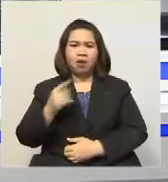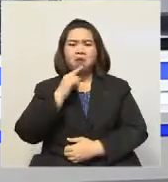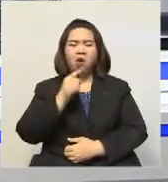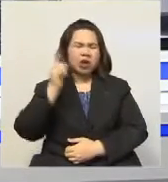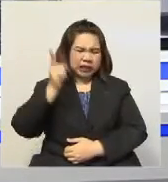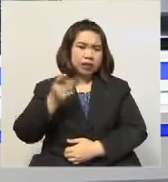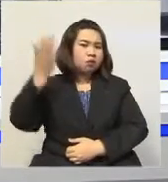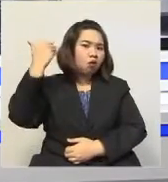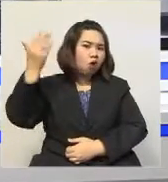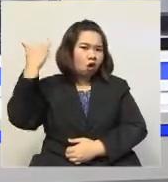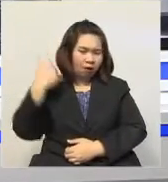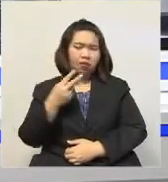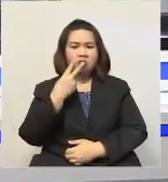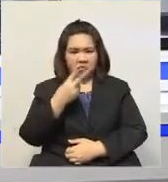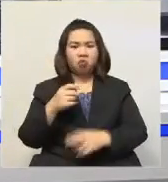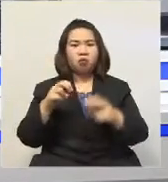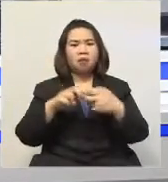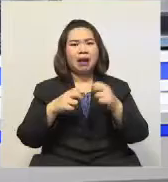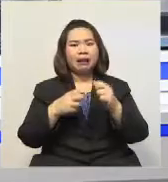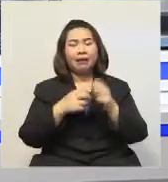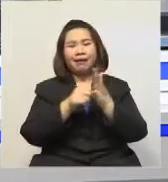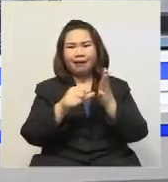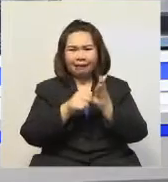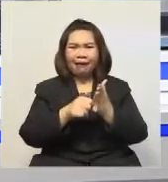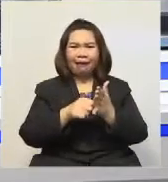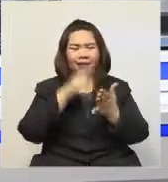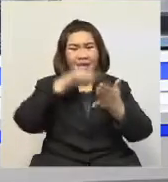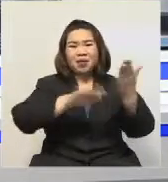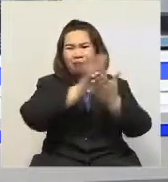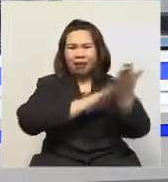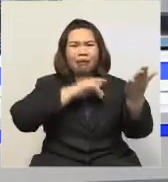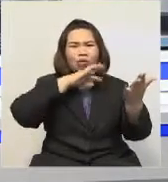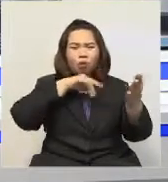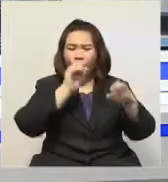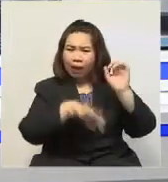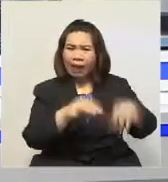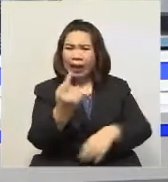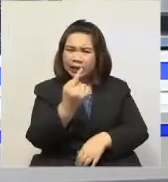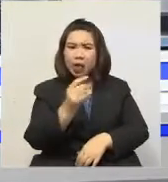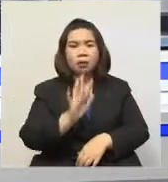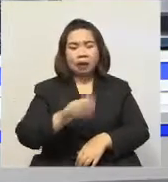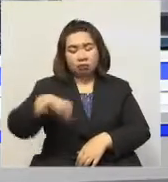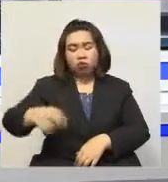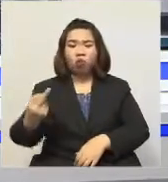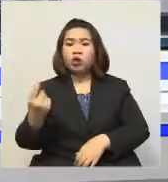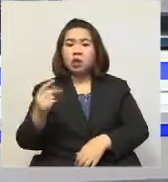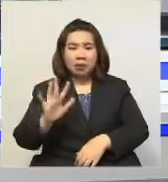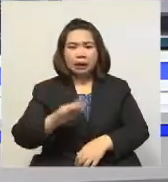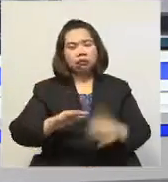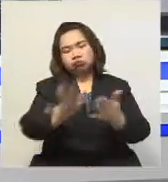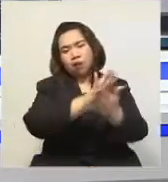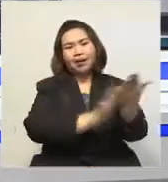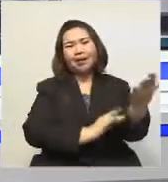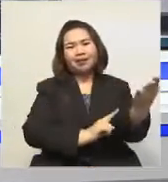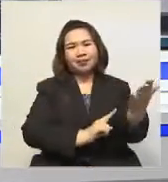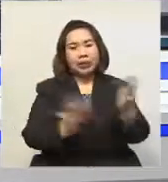งๆที่ผ่านมาในรัฐบาลให้ความสำคัญกับการแก้ปัญหาขยะทั่วประเทศนะคะไม่ใช่แค่ที่เกาะสมุยแต่จริงๆแล้วมองไปทั่วประเทศโด